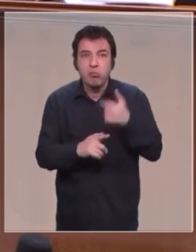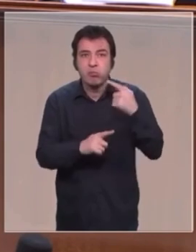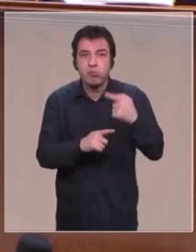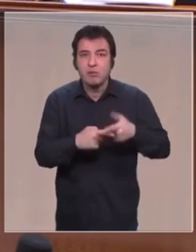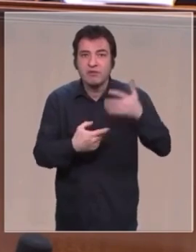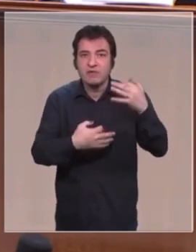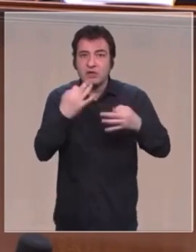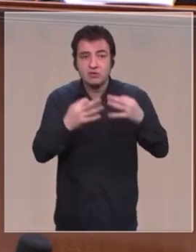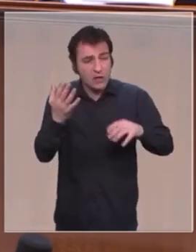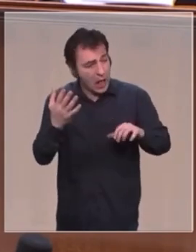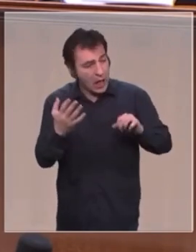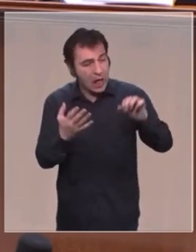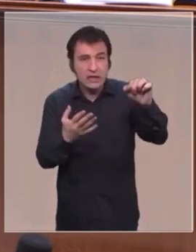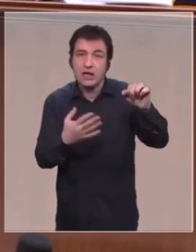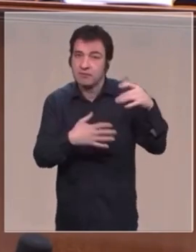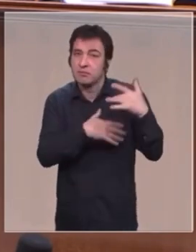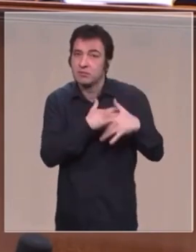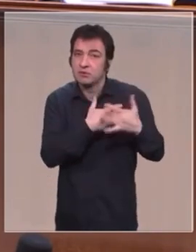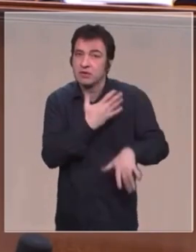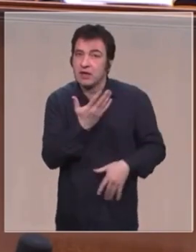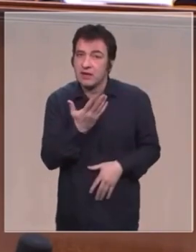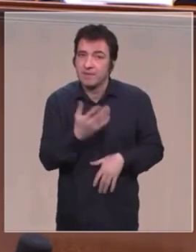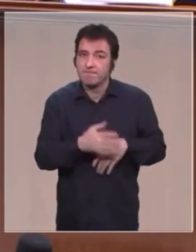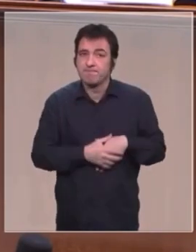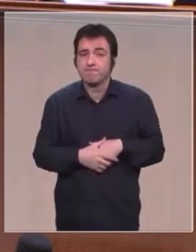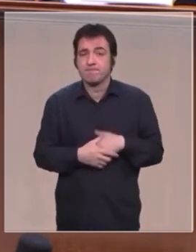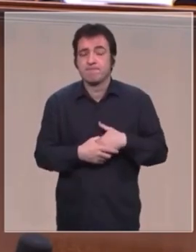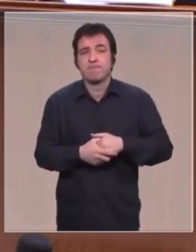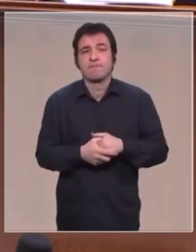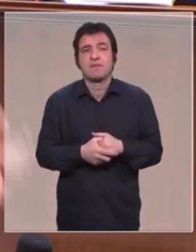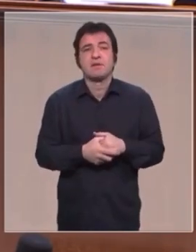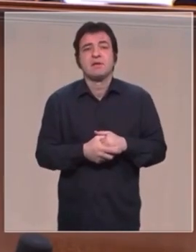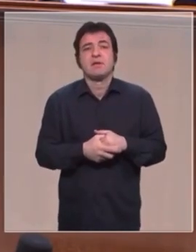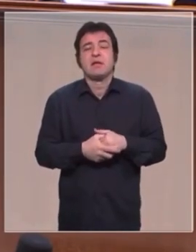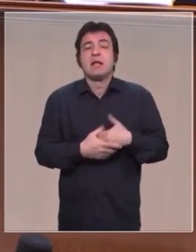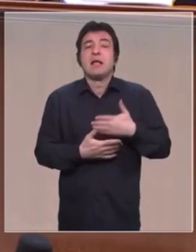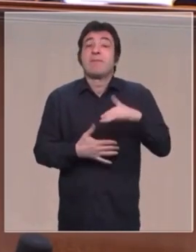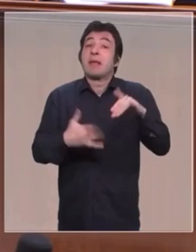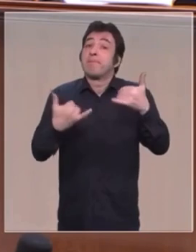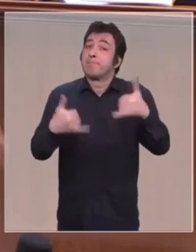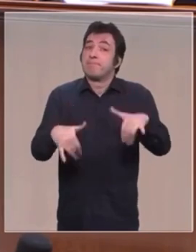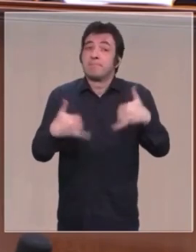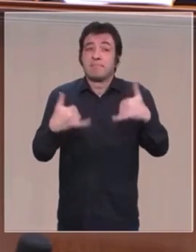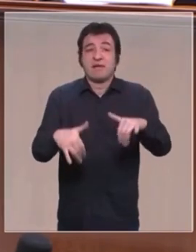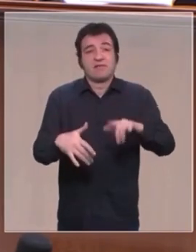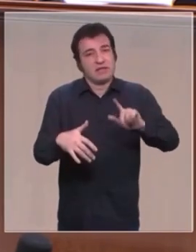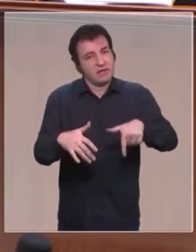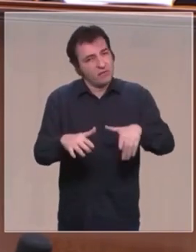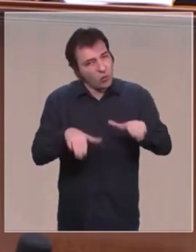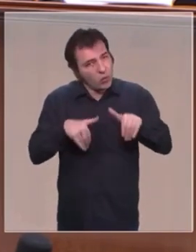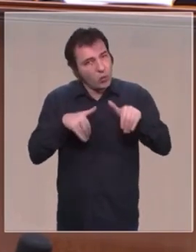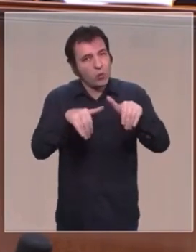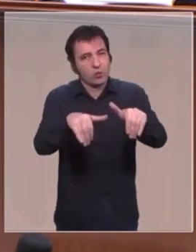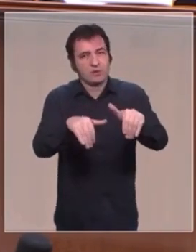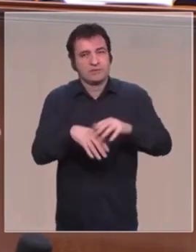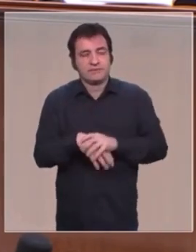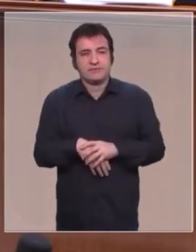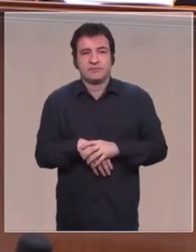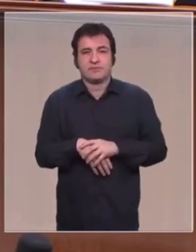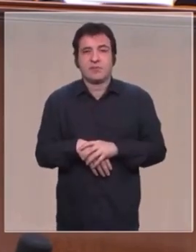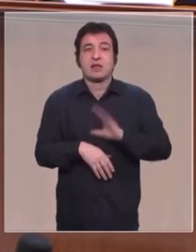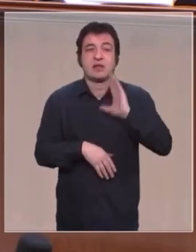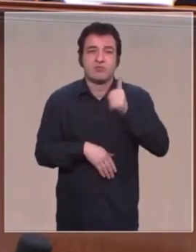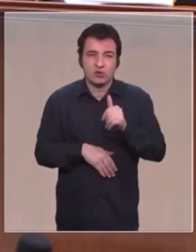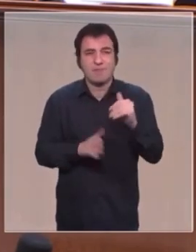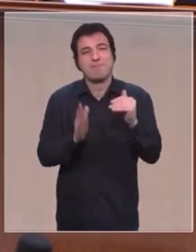justice s'attaque et peut enfin s'attaquer aux dossiers en stock. Mais ça n'est pas fini, il faut aller beaucoup plus loin. D'où 1